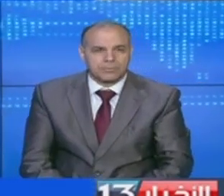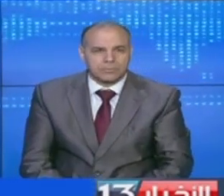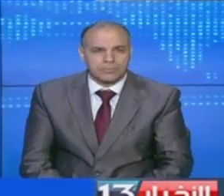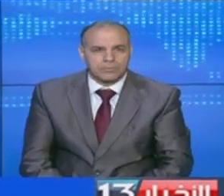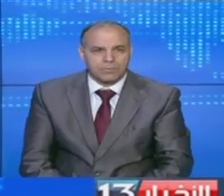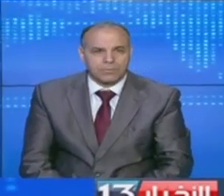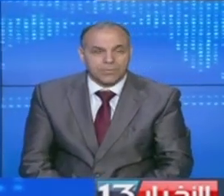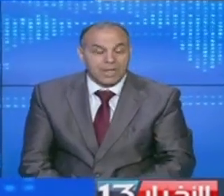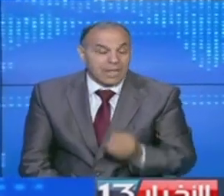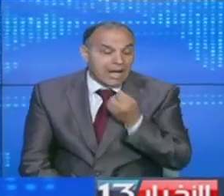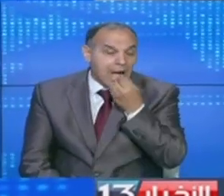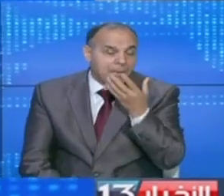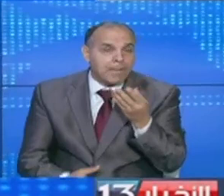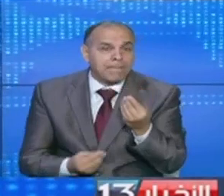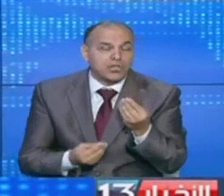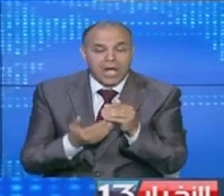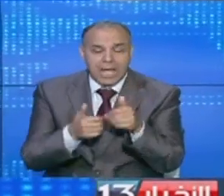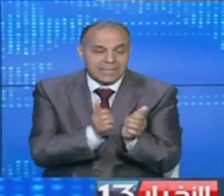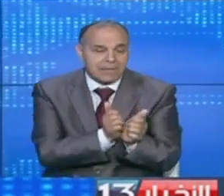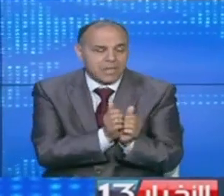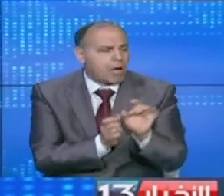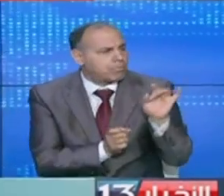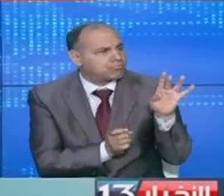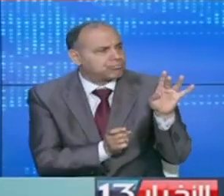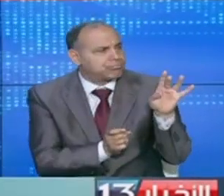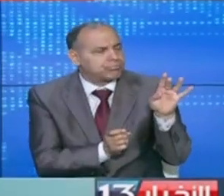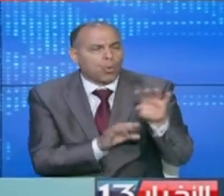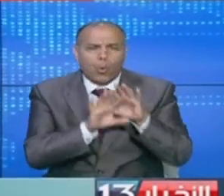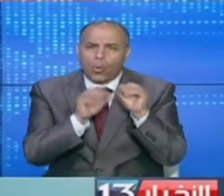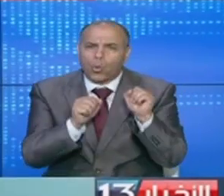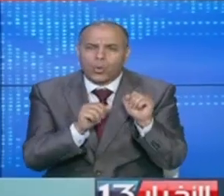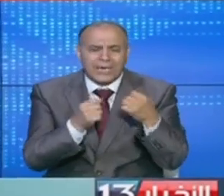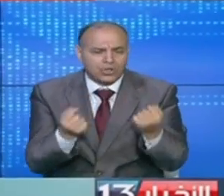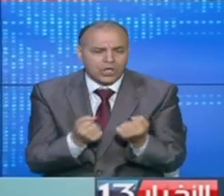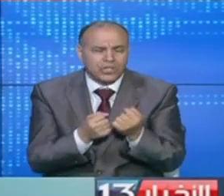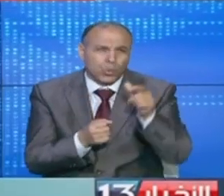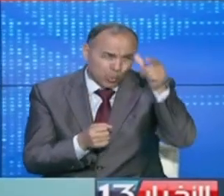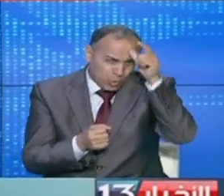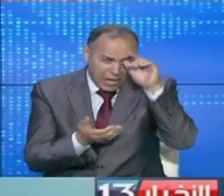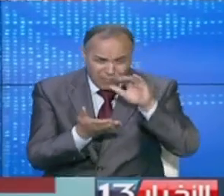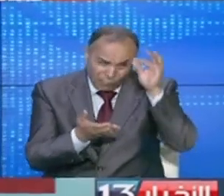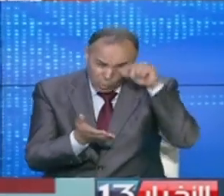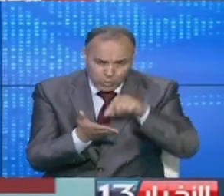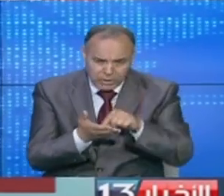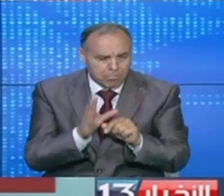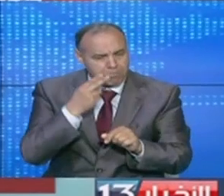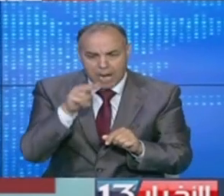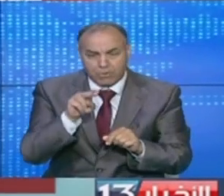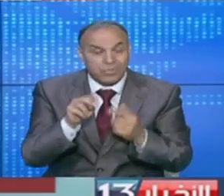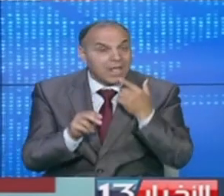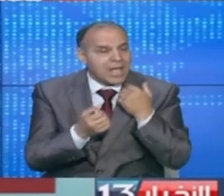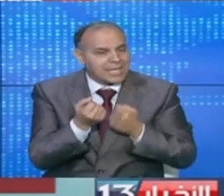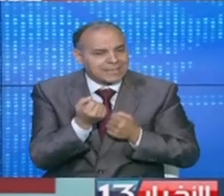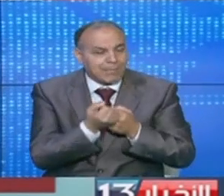عبرت عدد من الاحزاب على رفضها المطلق لاي نشاط تركي على الاراضي التونسيه لدعم